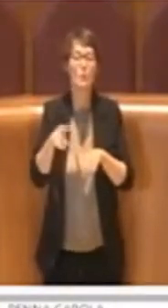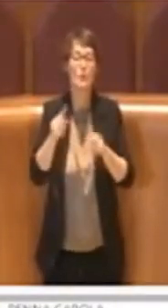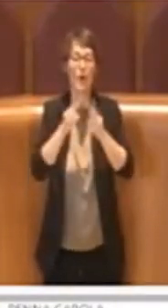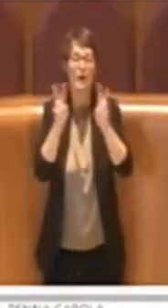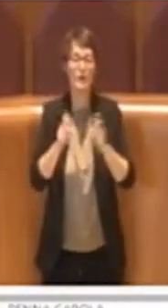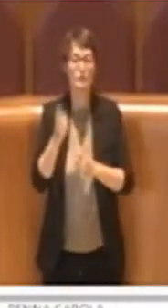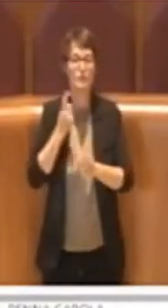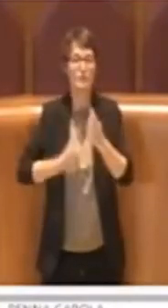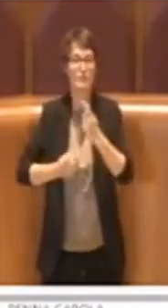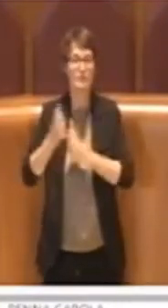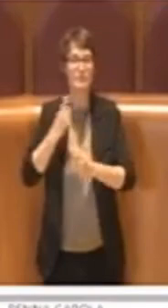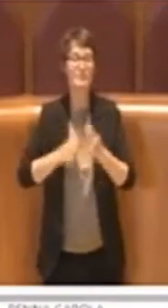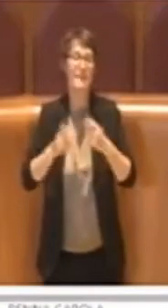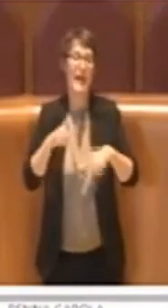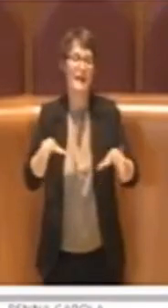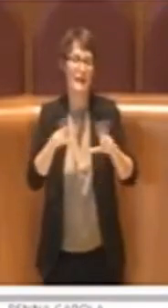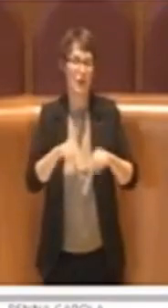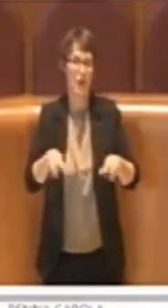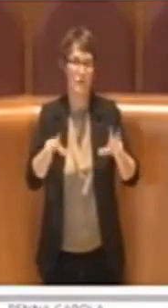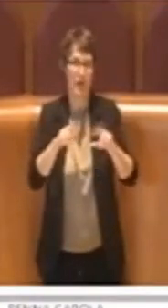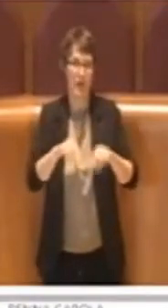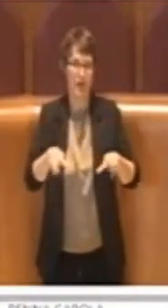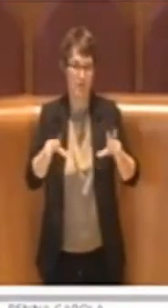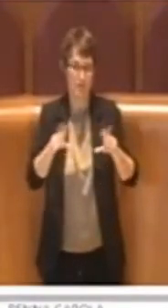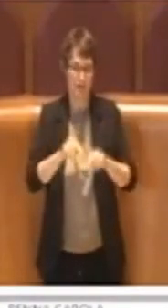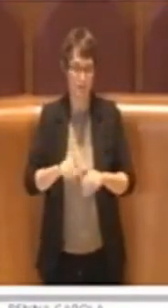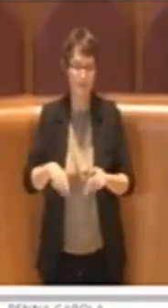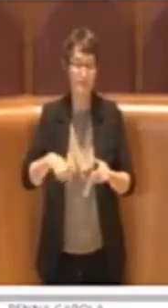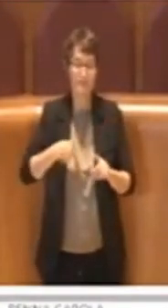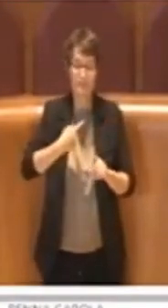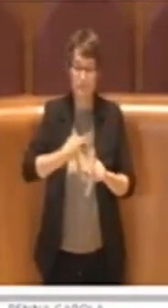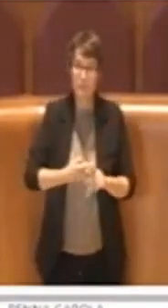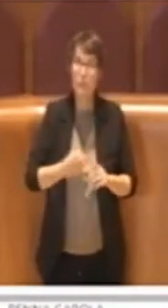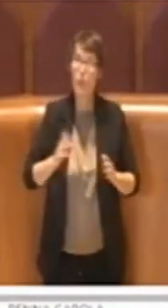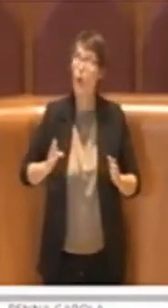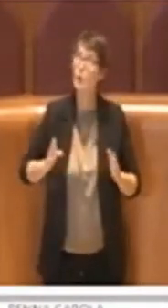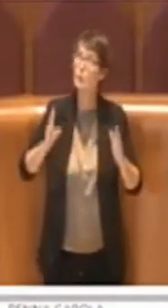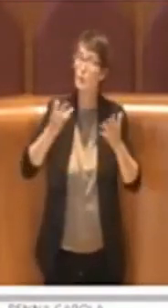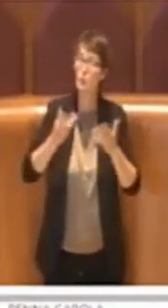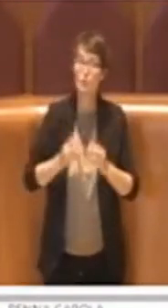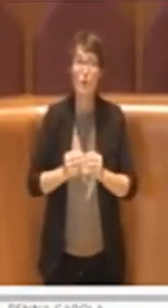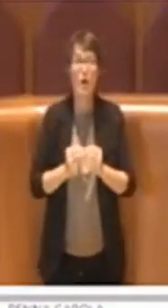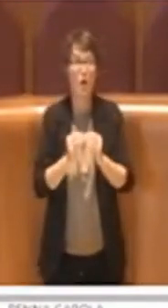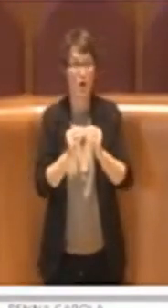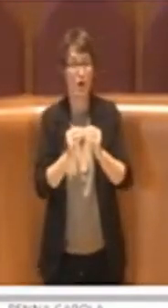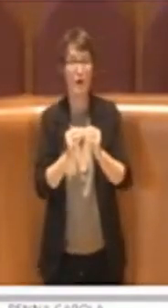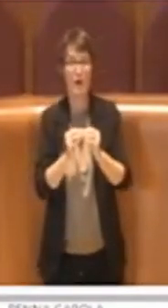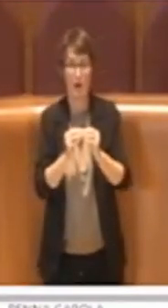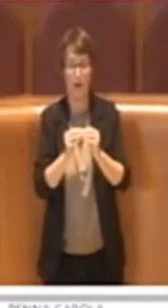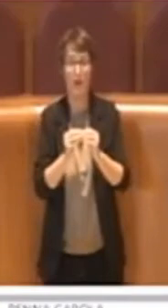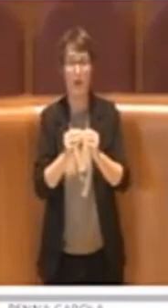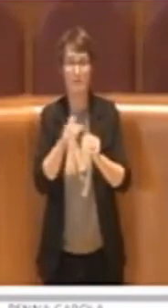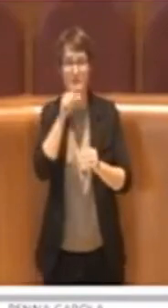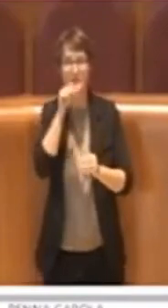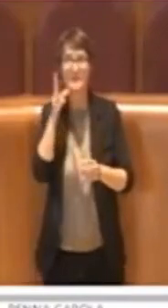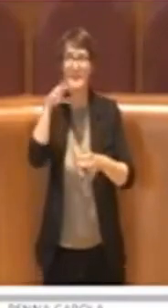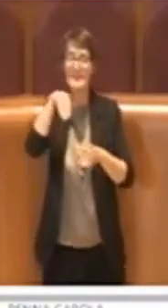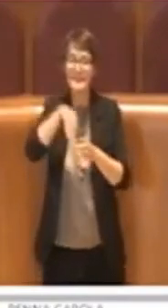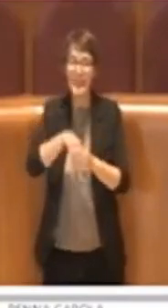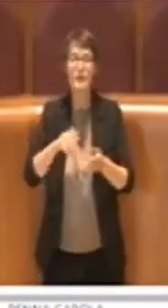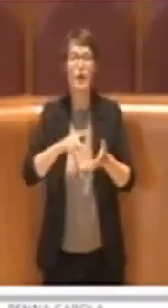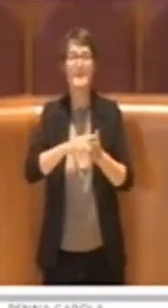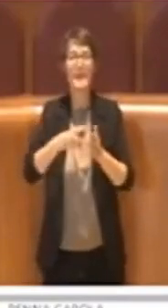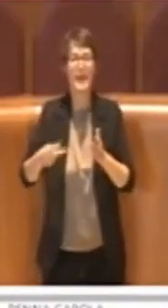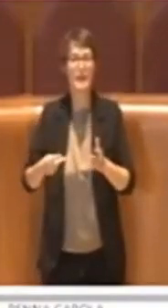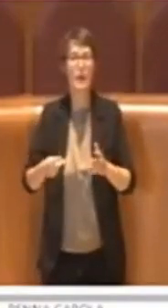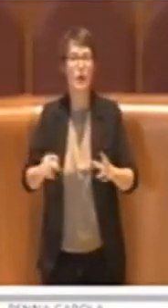E ancora, nella scelta degli involucri edilizi e degli edifici si valuti la possibilità di implementare tecnologie innovative e